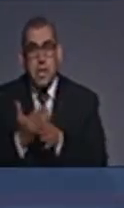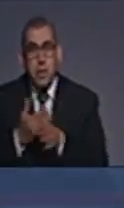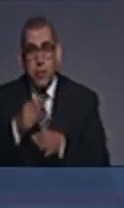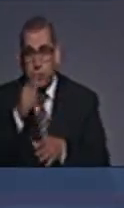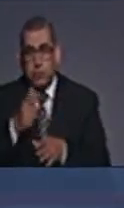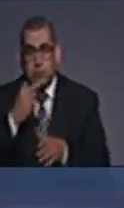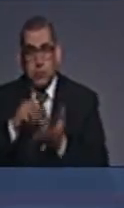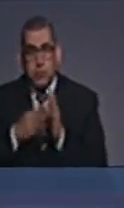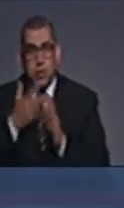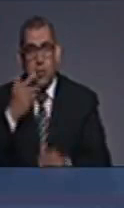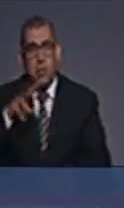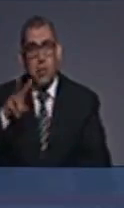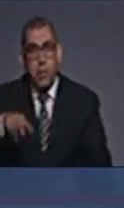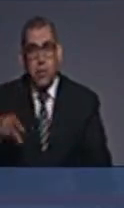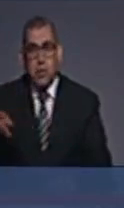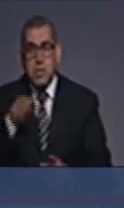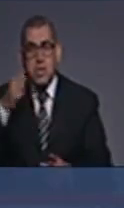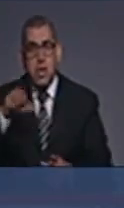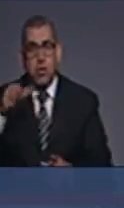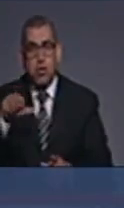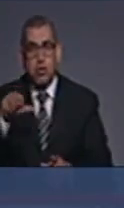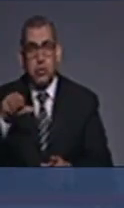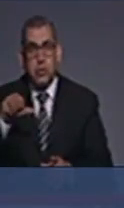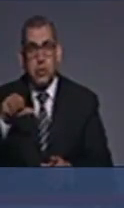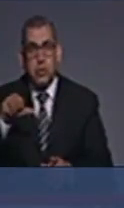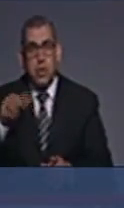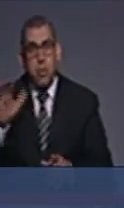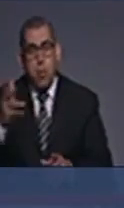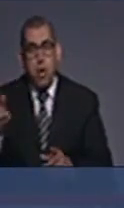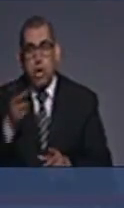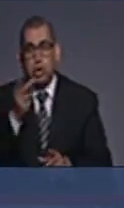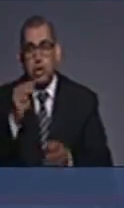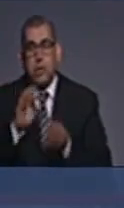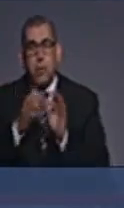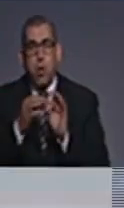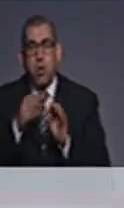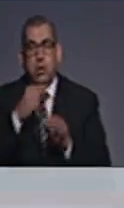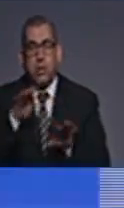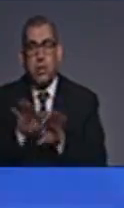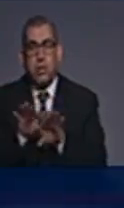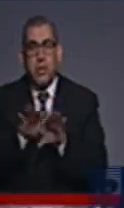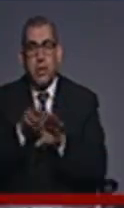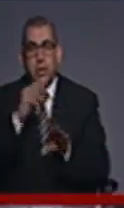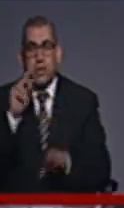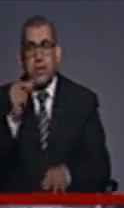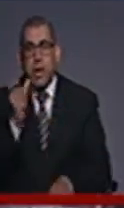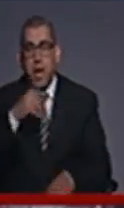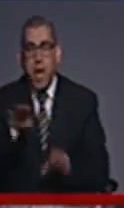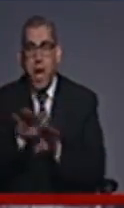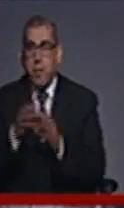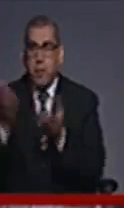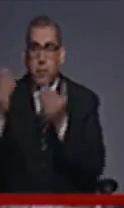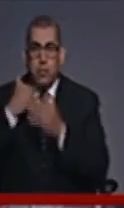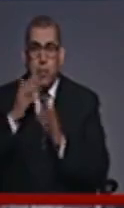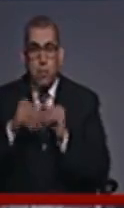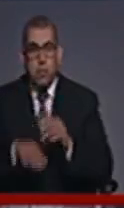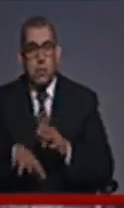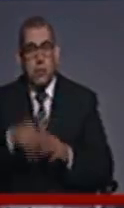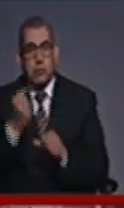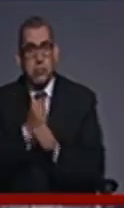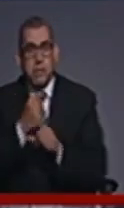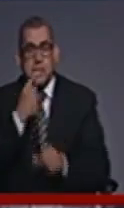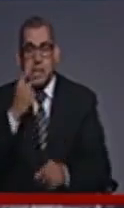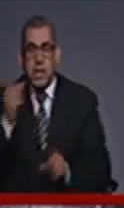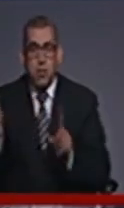في 18-19 ويمكن نوصل ل 20 مليون طن قمح، حجم الاستهلاك المحلي في مصر في السنة